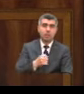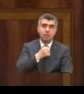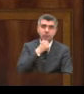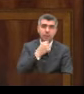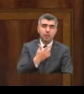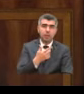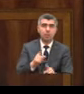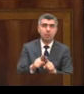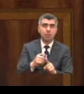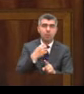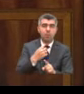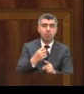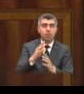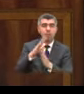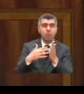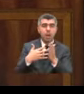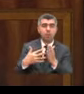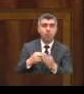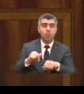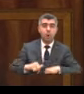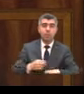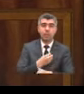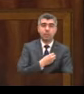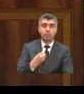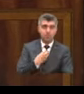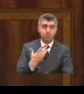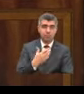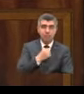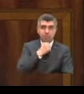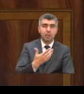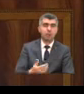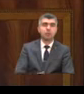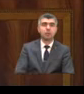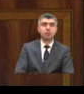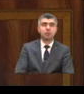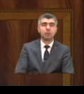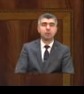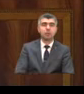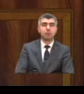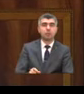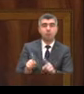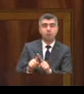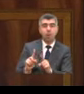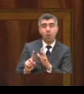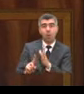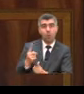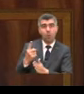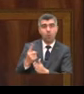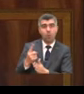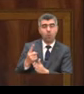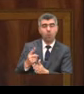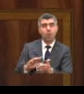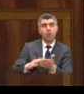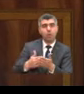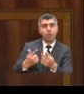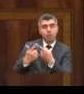من التلقيح لأنه البرنامج وزارة الصحة ولأنه مسنين. وهذاك بالنسبة لتنظيم أول وأكبر عملية